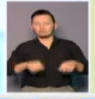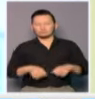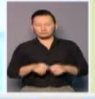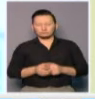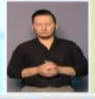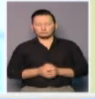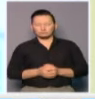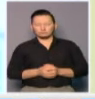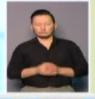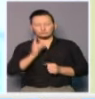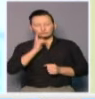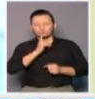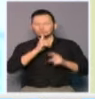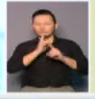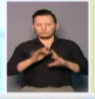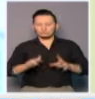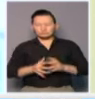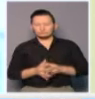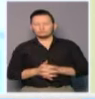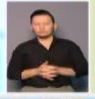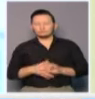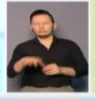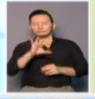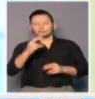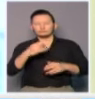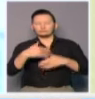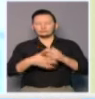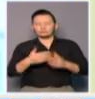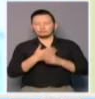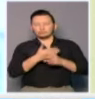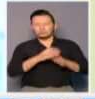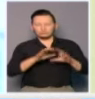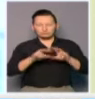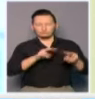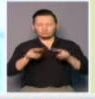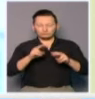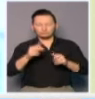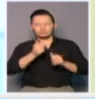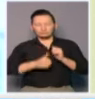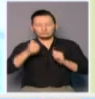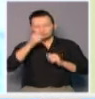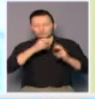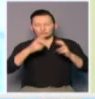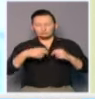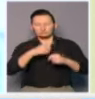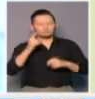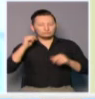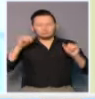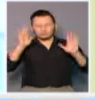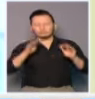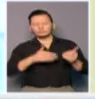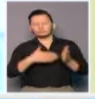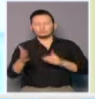и в последующем могут быть, у них социальная реабилитация будет вполне, чтобы они могли